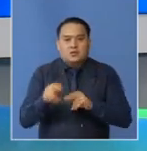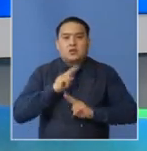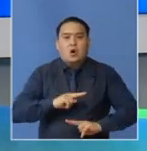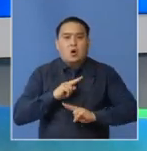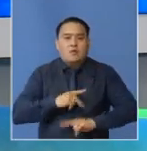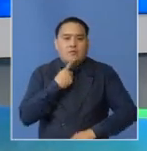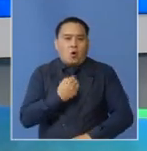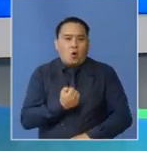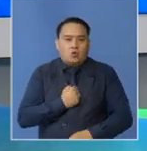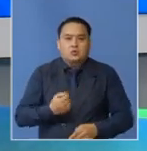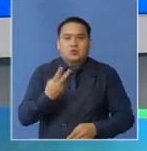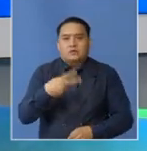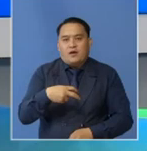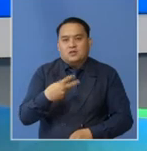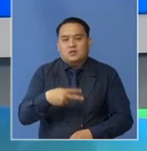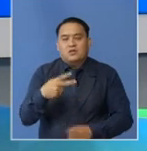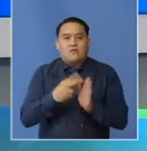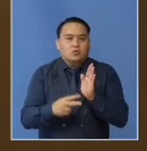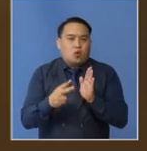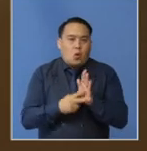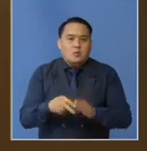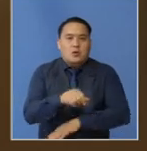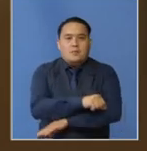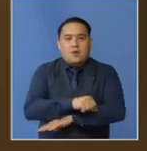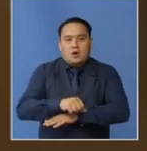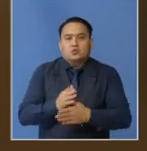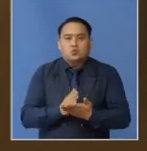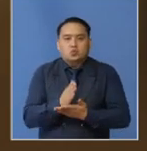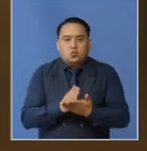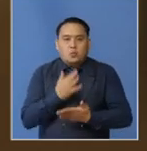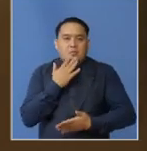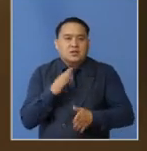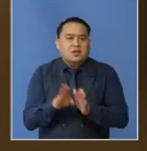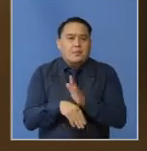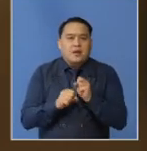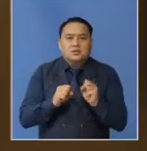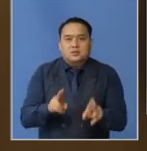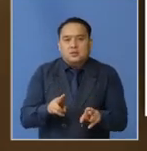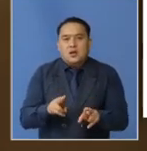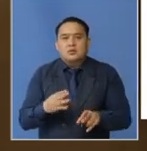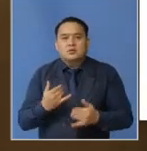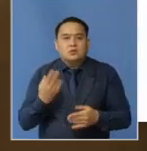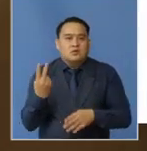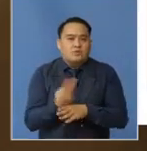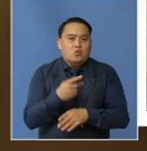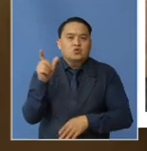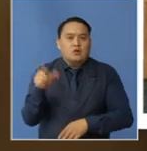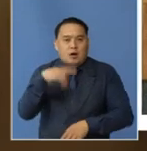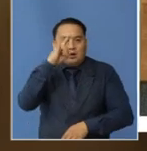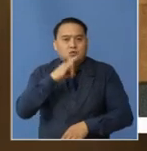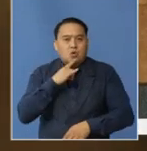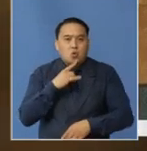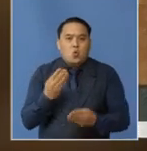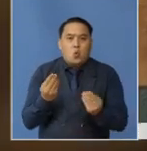сотрудниками воинской части 2088 пограничной службы Комитета национальной безопасности задержали двух граждан Казахстана